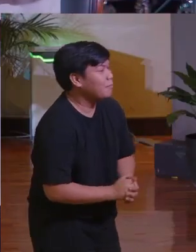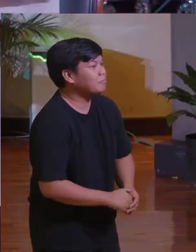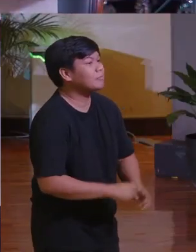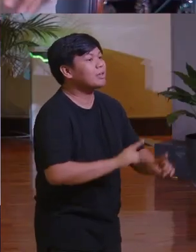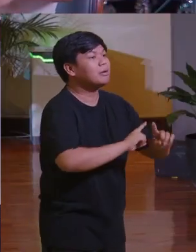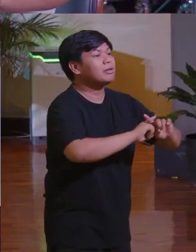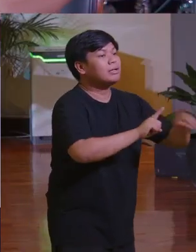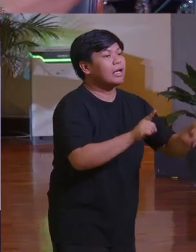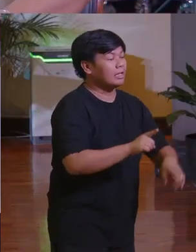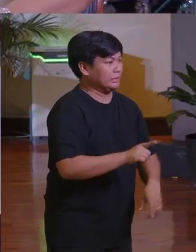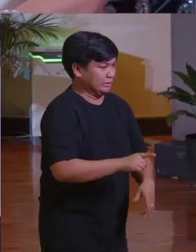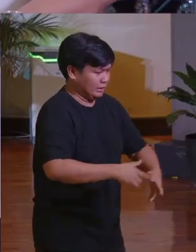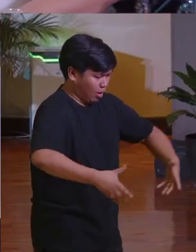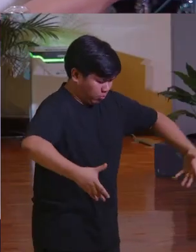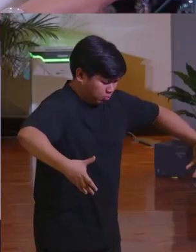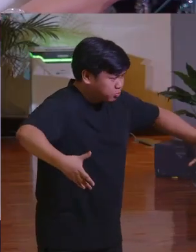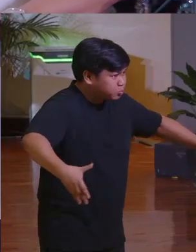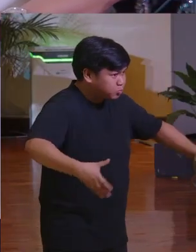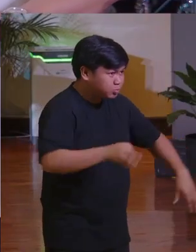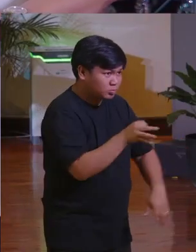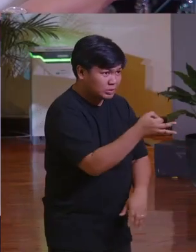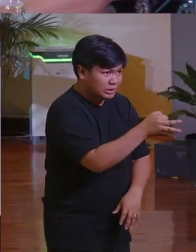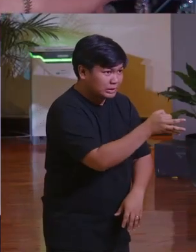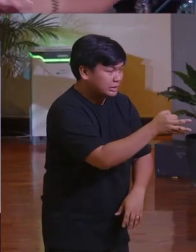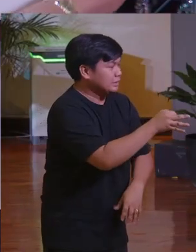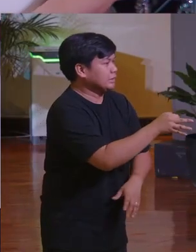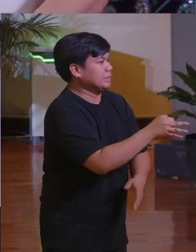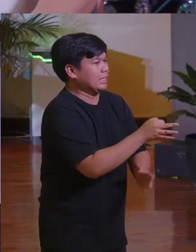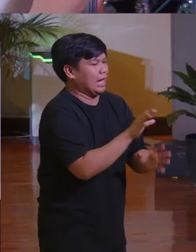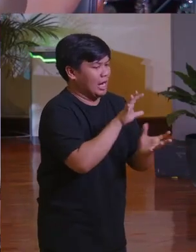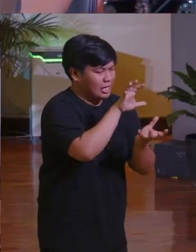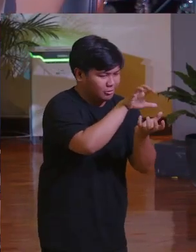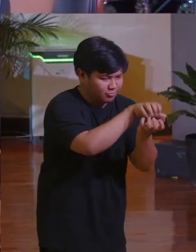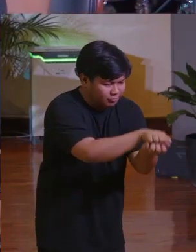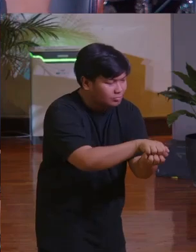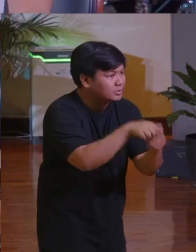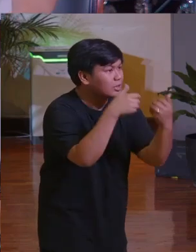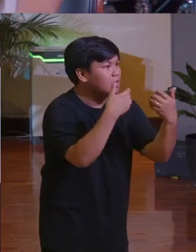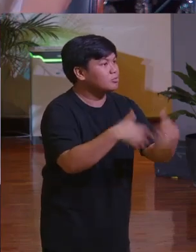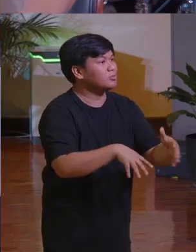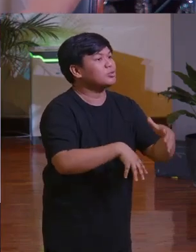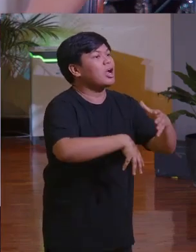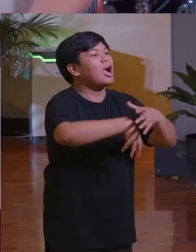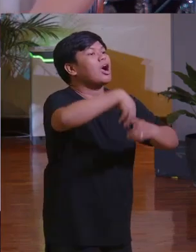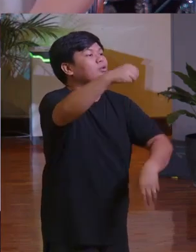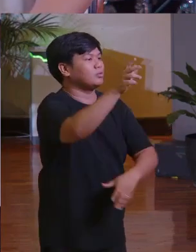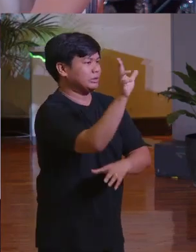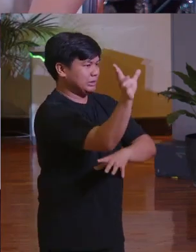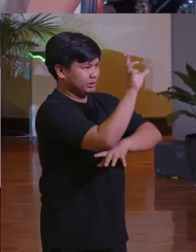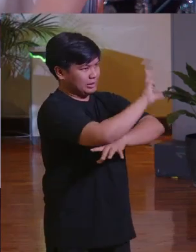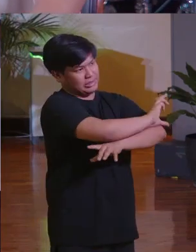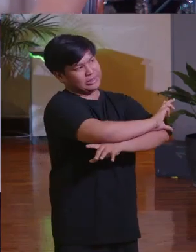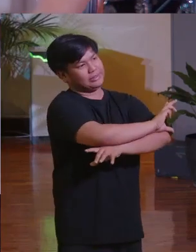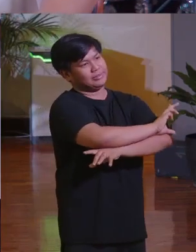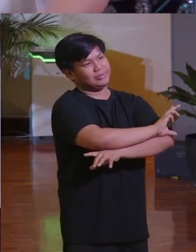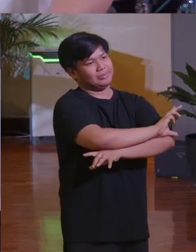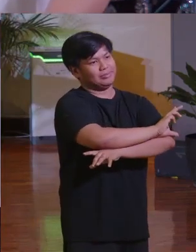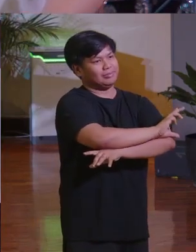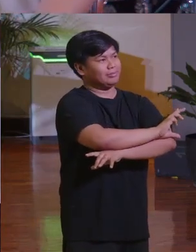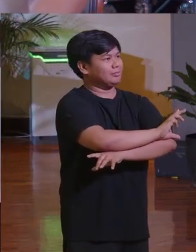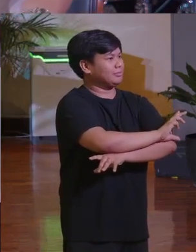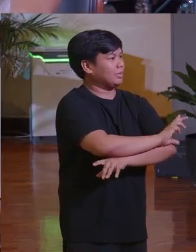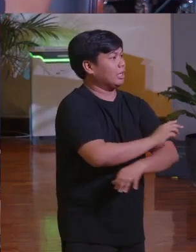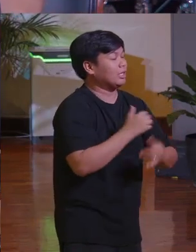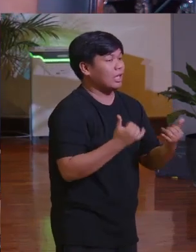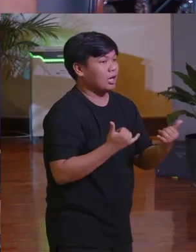Nilunok po siya ng isang balyena at pagkatapos ng ilang araw siya iniluwal ng balyena.